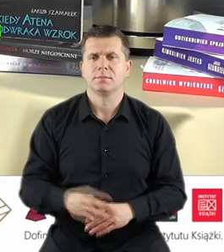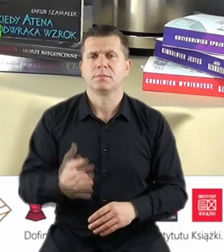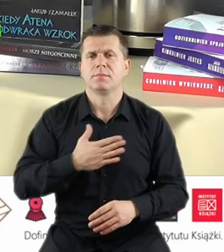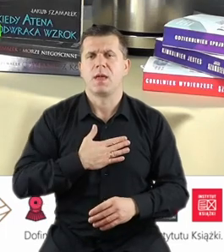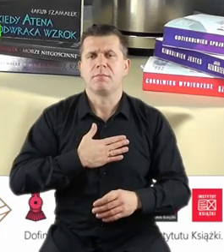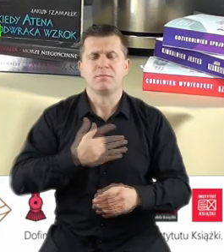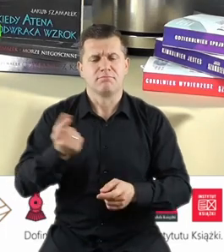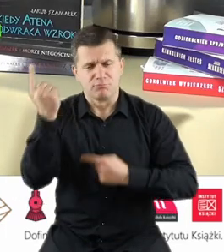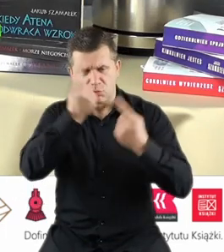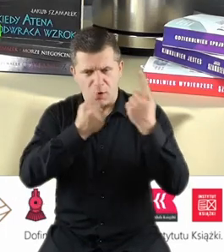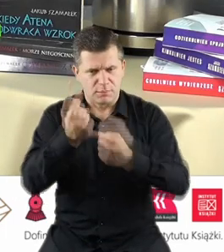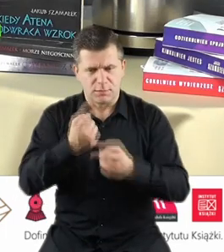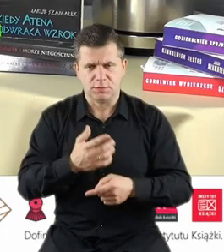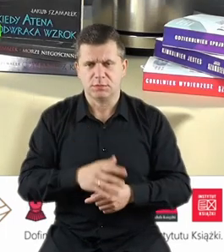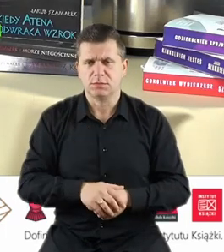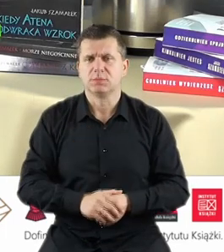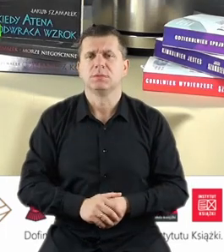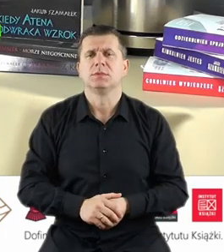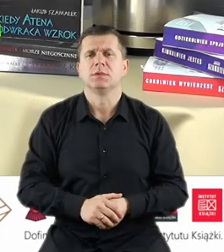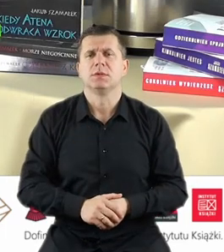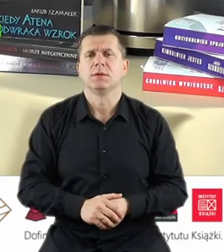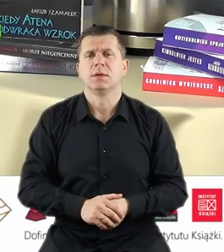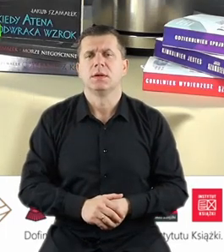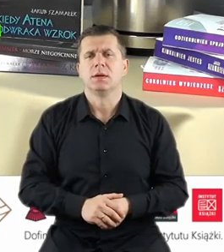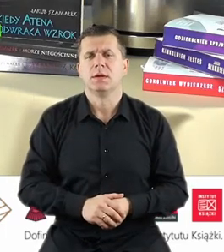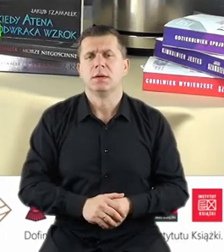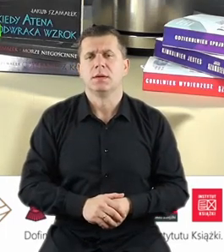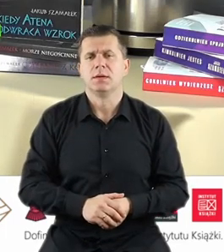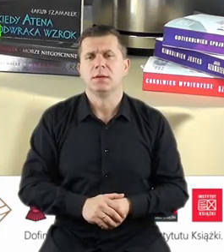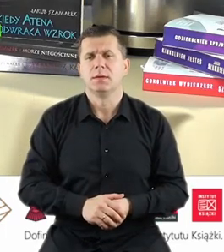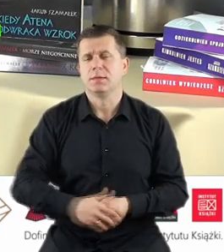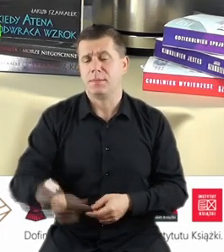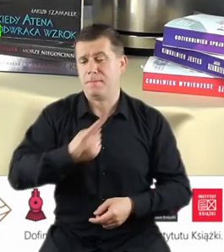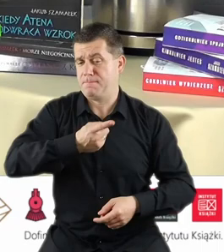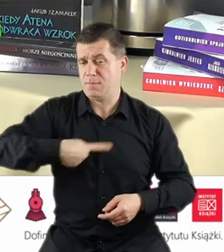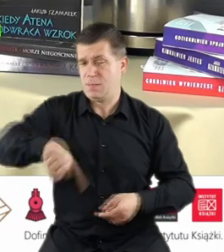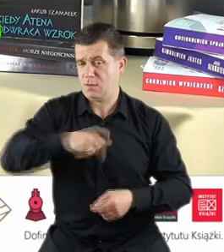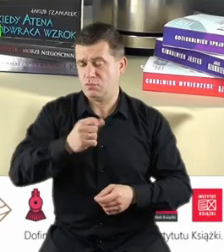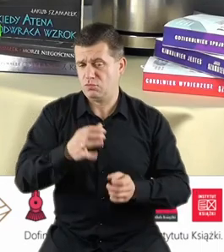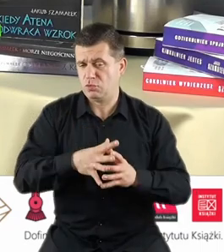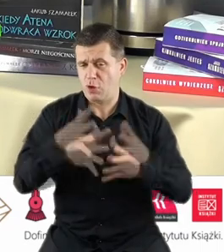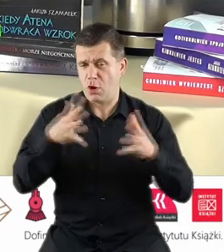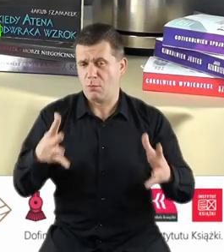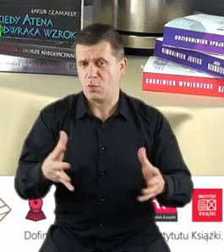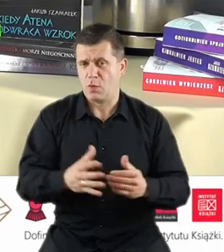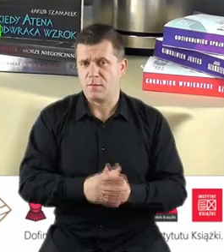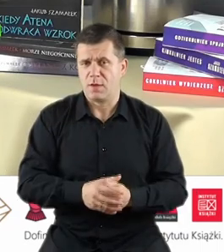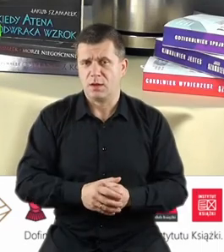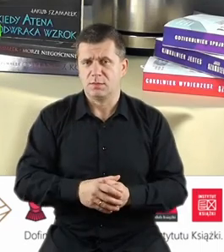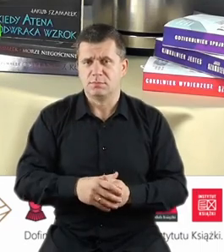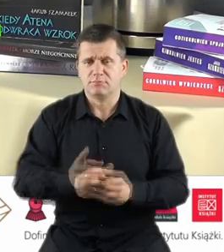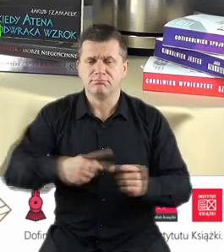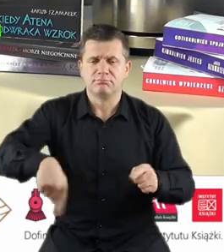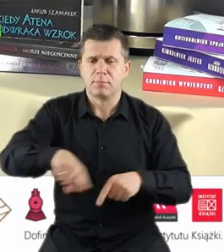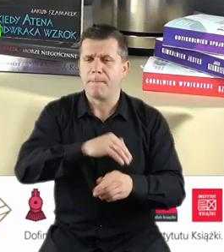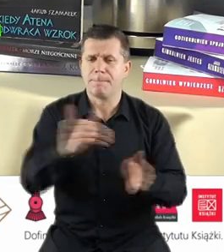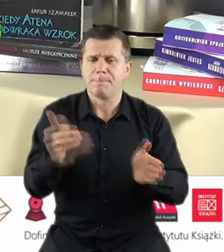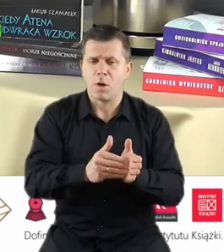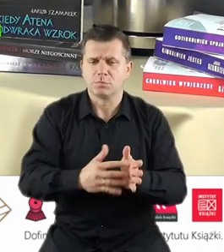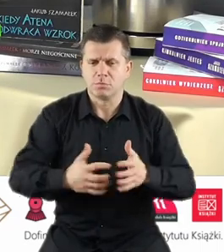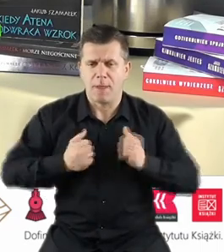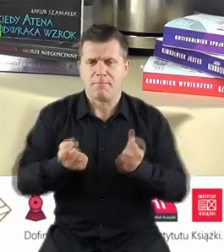dosyć mrożącą, że my już zbudowaliśmy Mamy całą infrastrukturę potrzebną, żeby